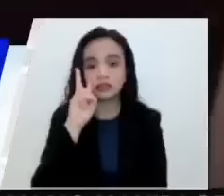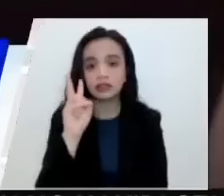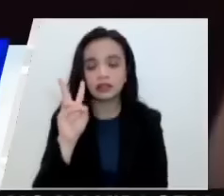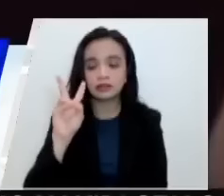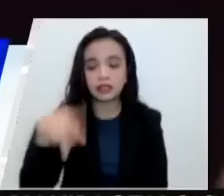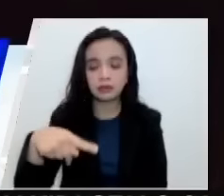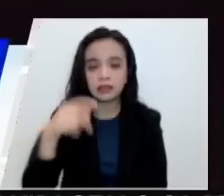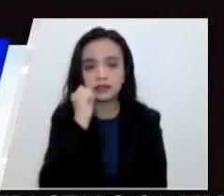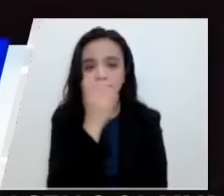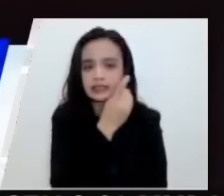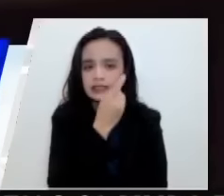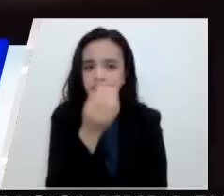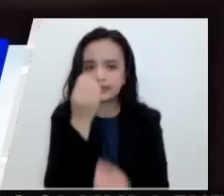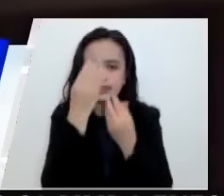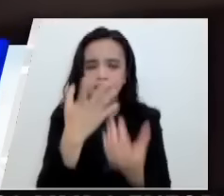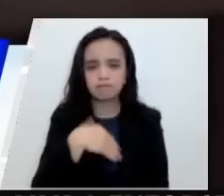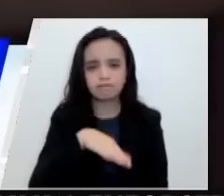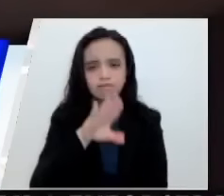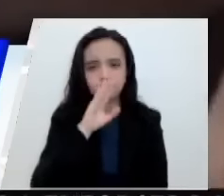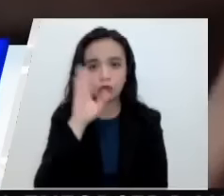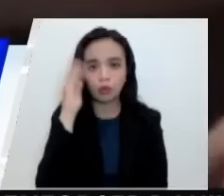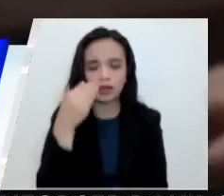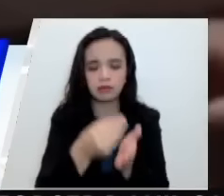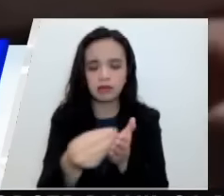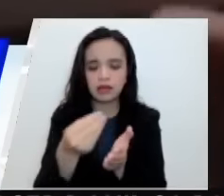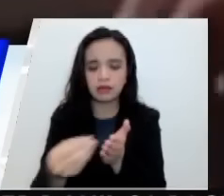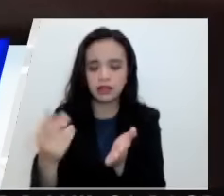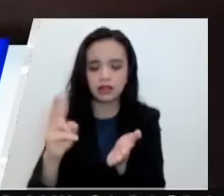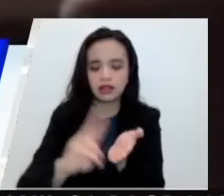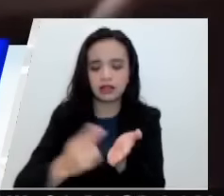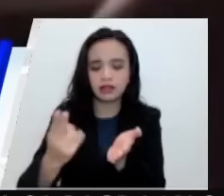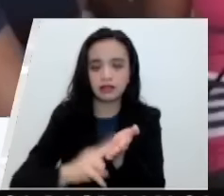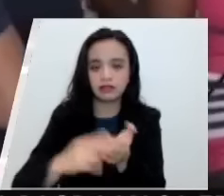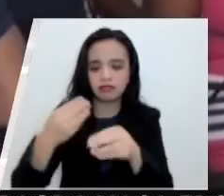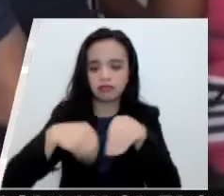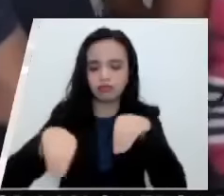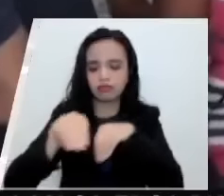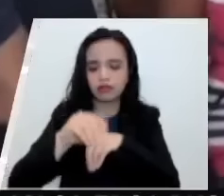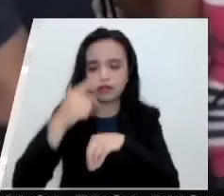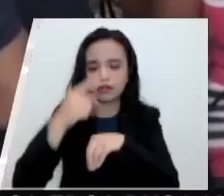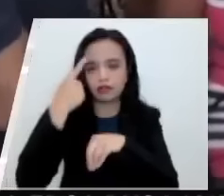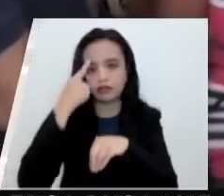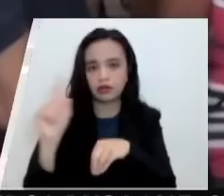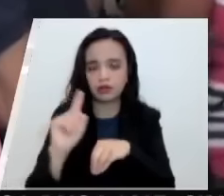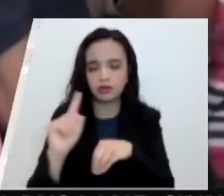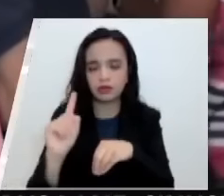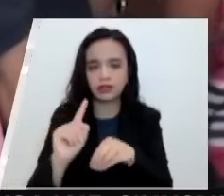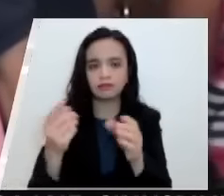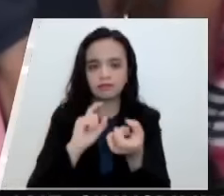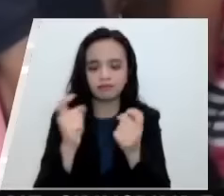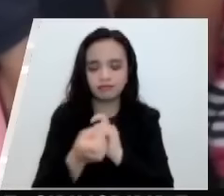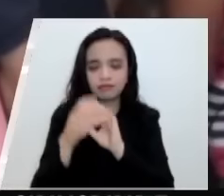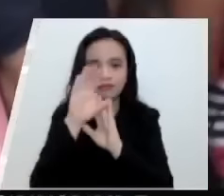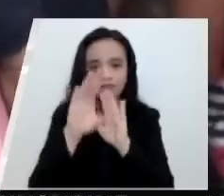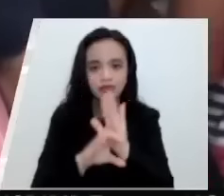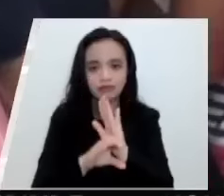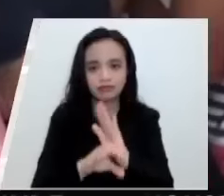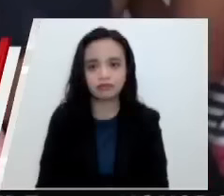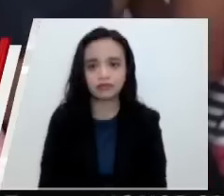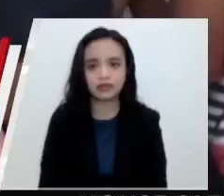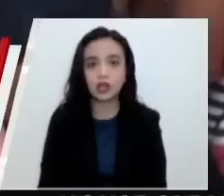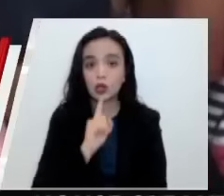pirma para sa People's Initiative upang amyandahan ang isang probisyon sa saligang batas. It is an insult to